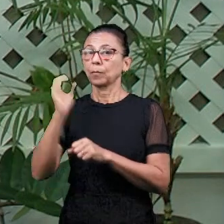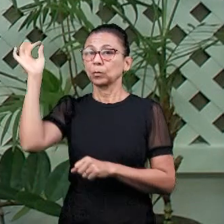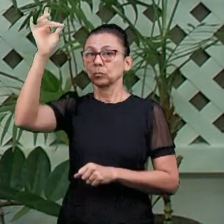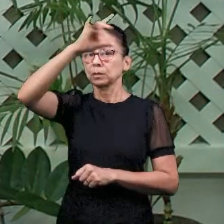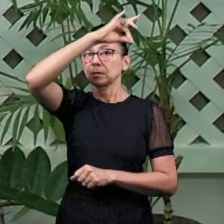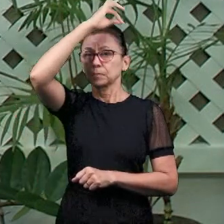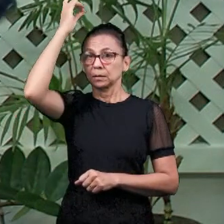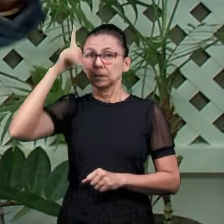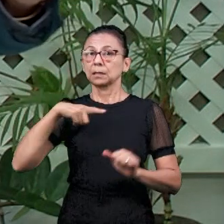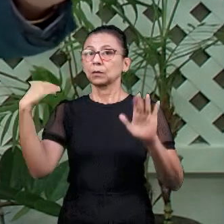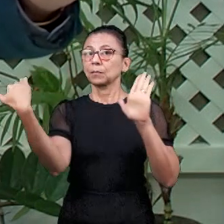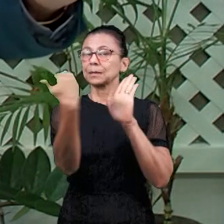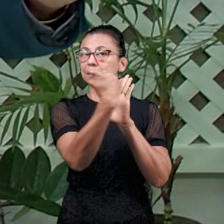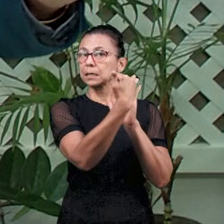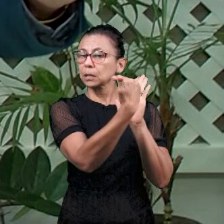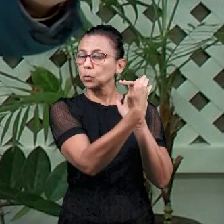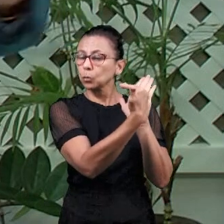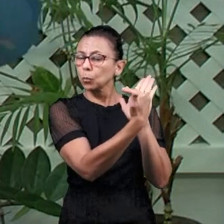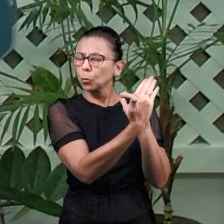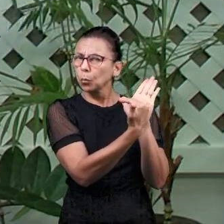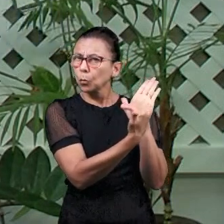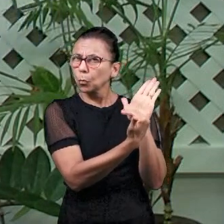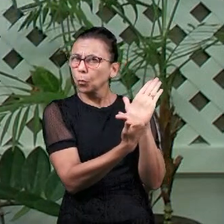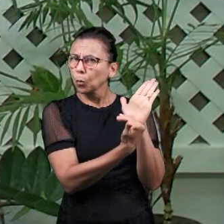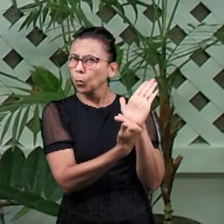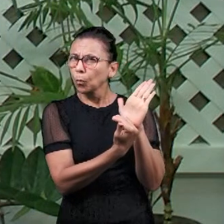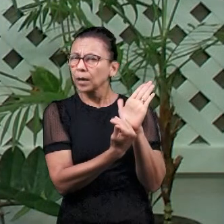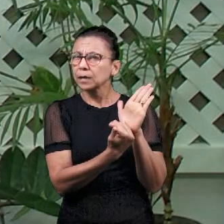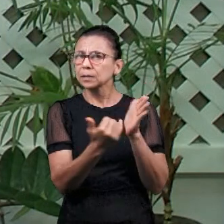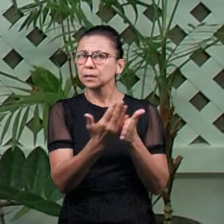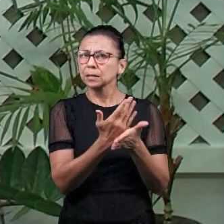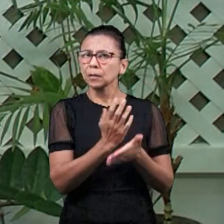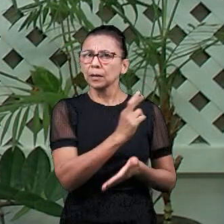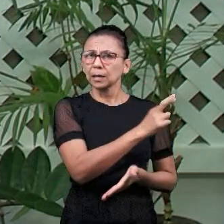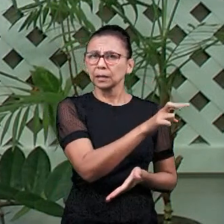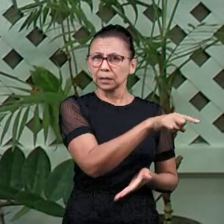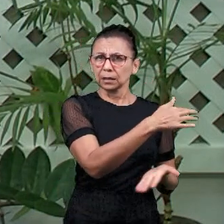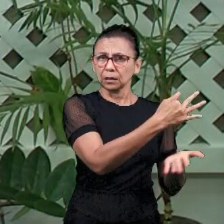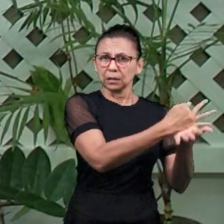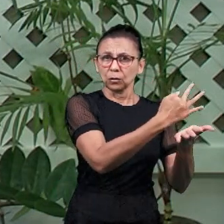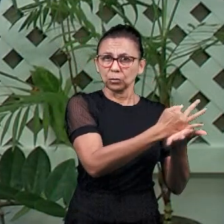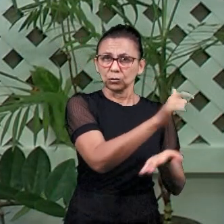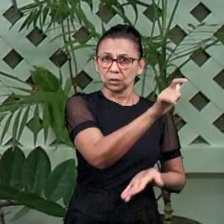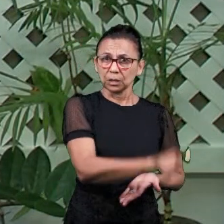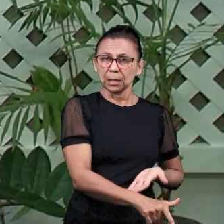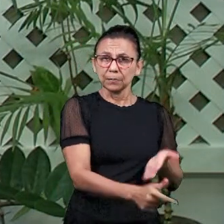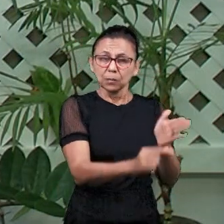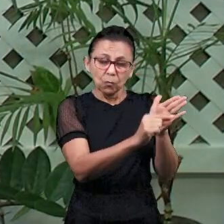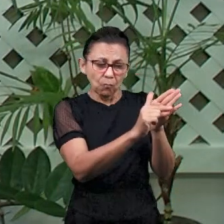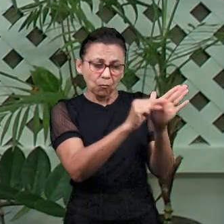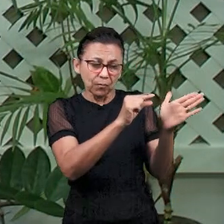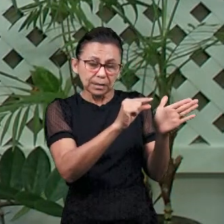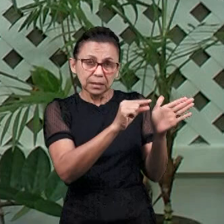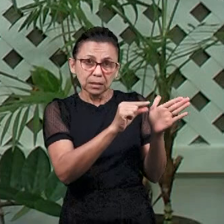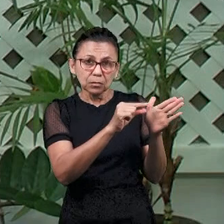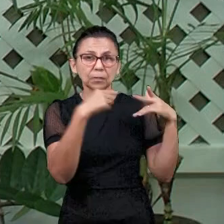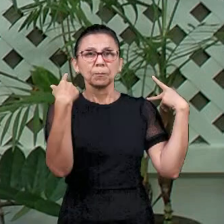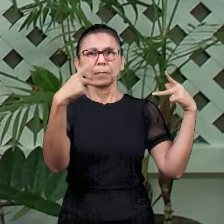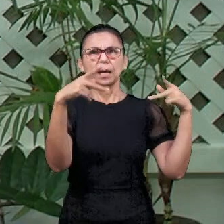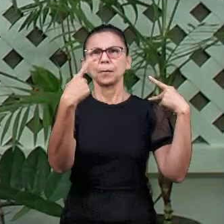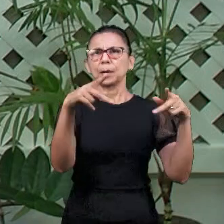un morceau d'un verset qu'il prend ici, un livre qu'il veut vendre demain. Non, ce n'est pas ça. Ce que nous devons faire attention, c'est